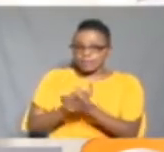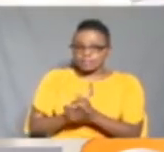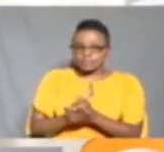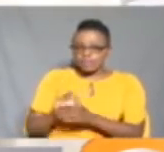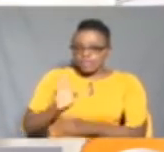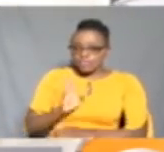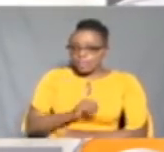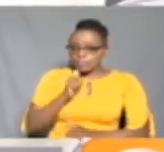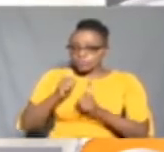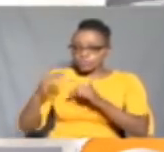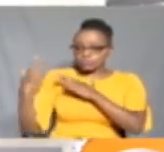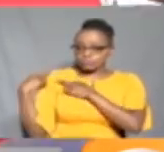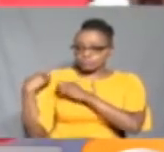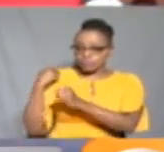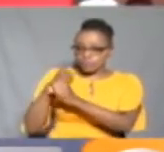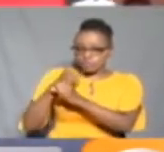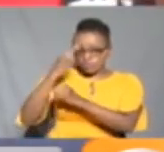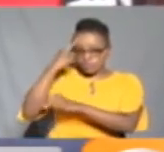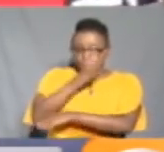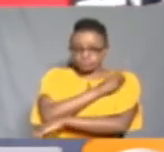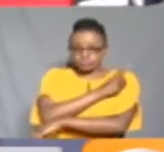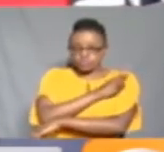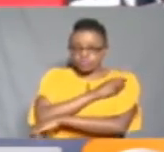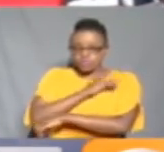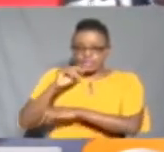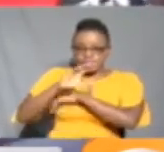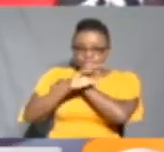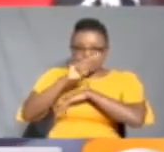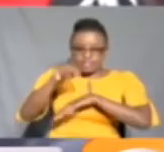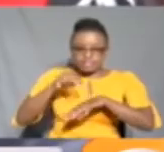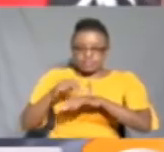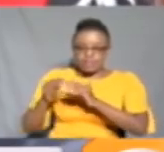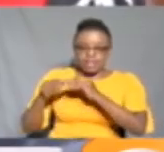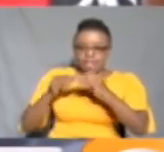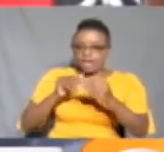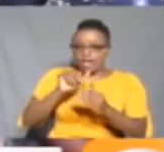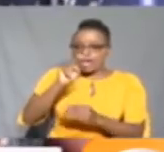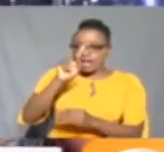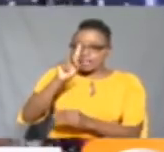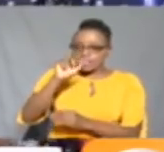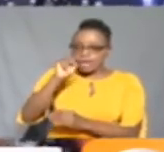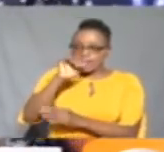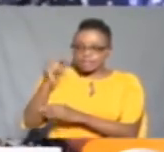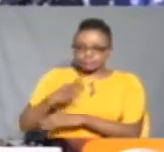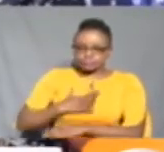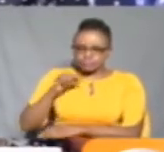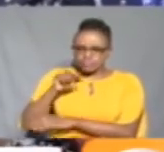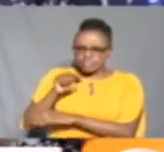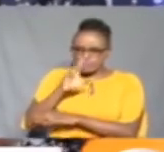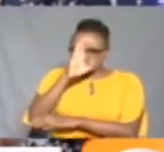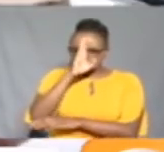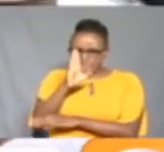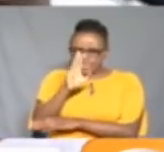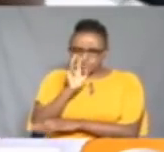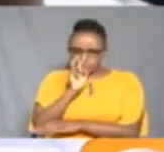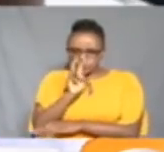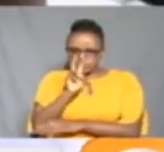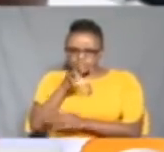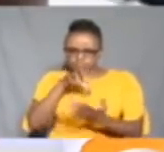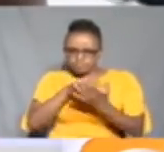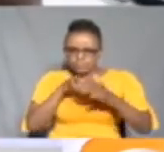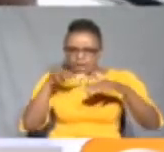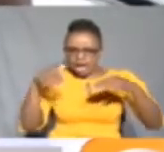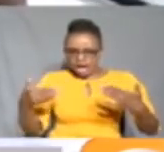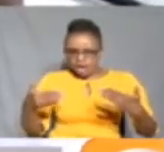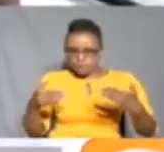hivyo, bodi inayosimamia utendakazi wa madaktari nchini ikiongozwa na Daniel Yumbia ilizuru hospitali hiyo Jumapili kubaini uhalisia